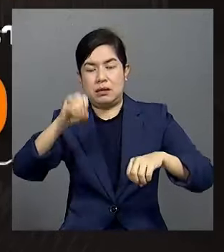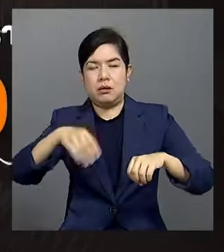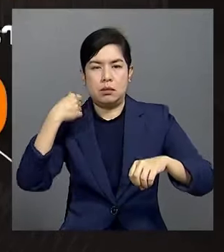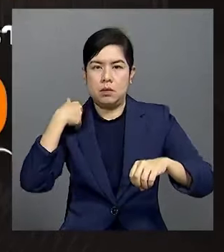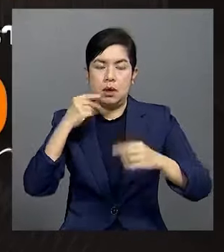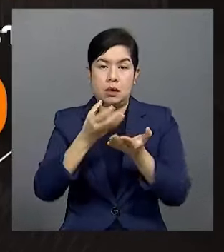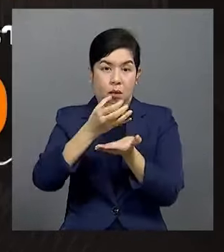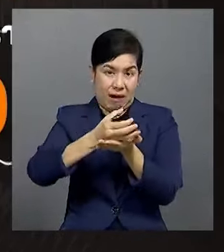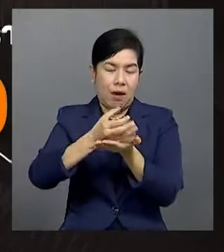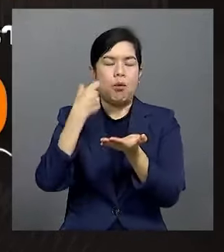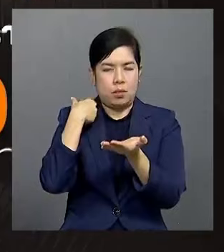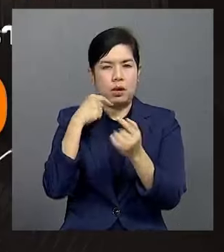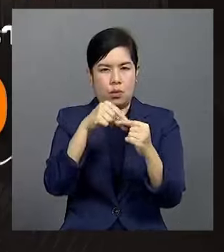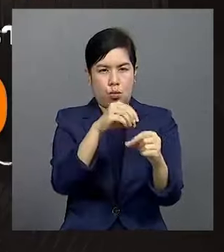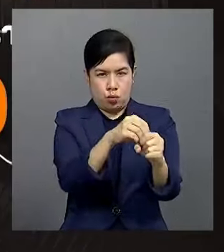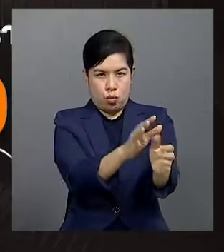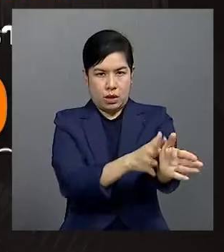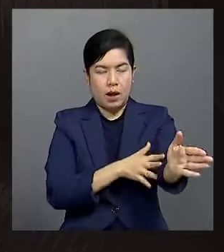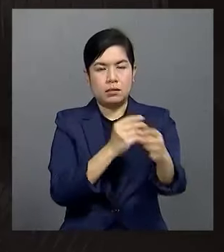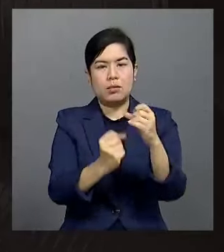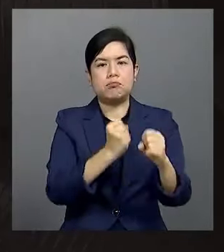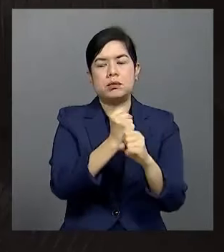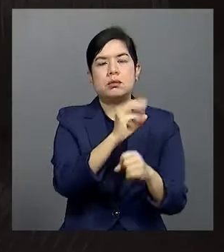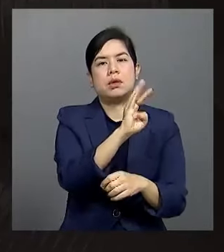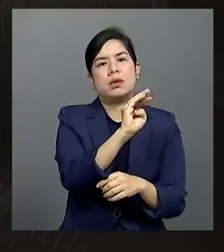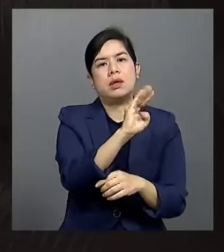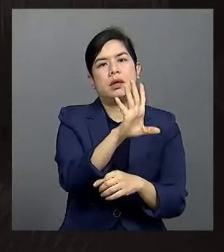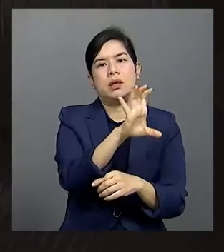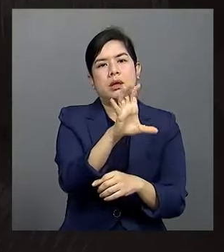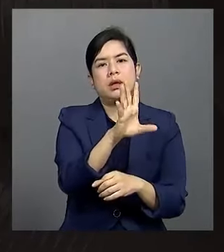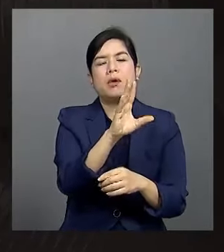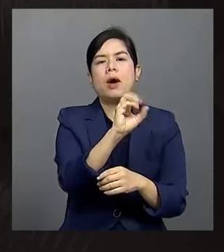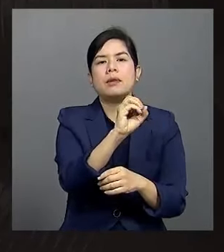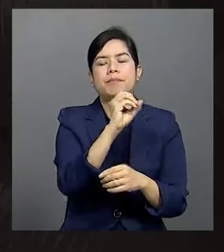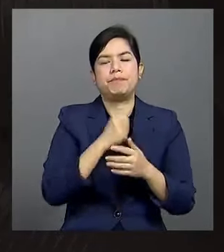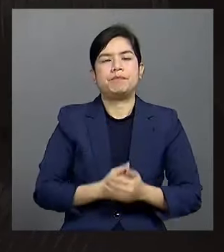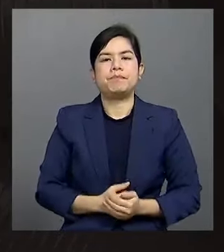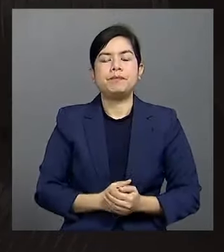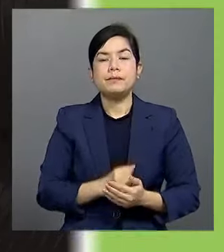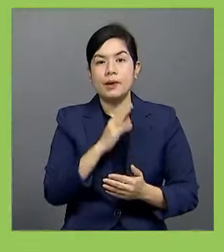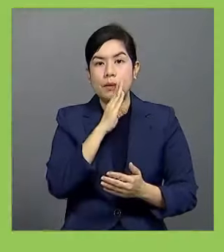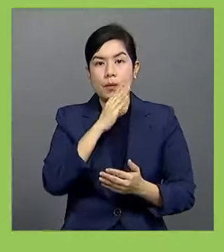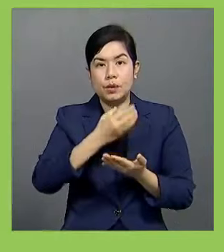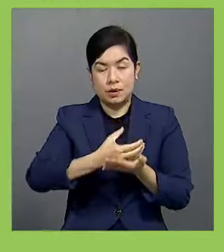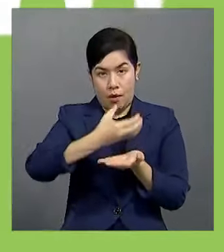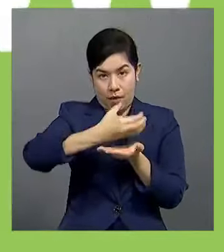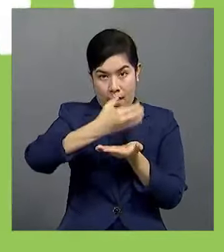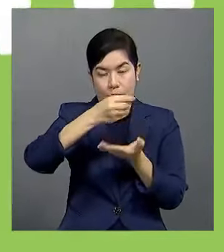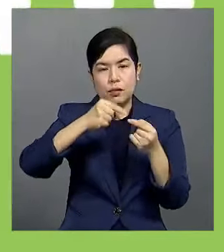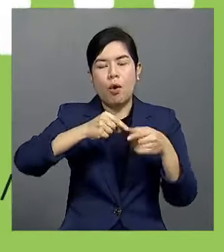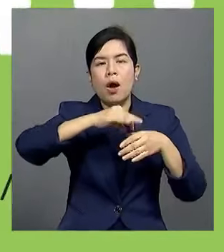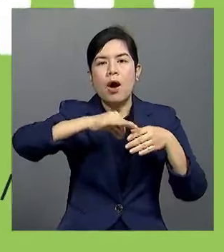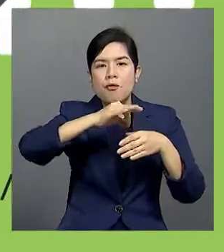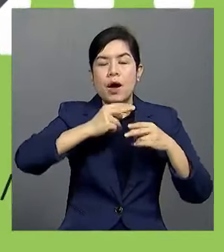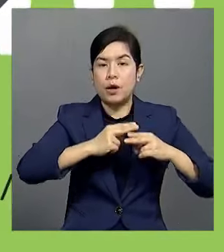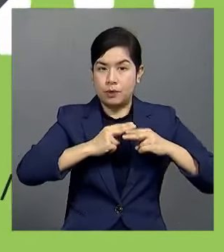ก450ปีฉะนั้นหากเรานำแก้วกาแฟมาใช้เองโดยเลือกใช้ภาช